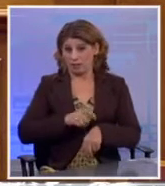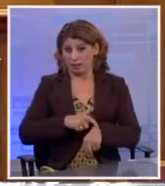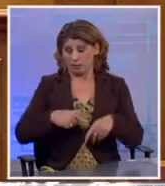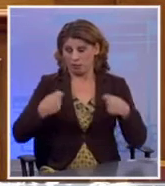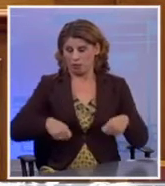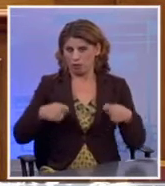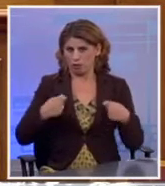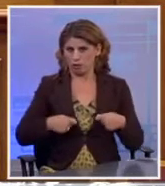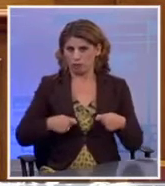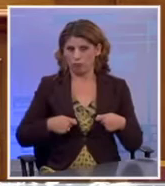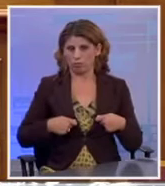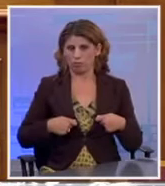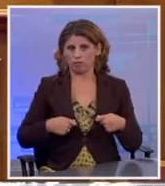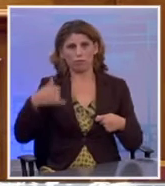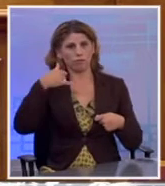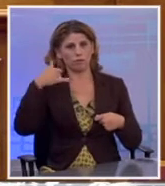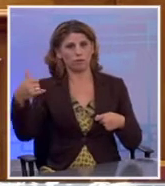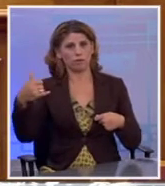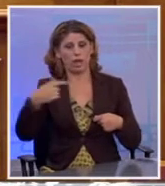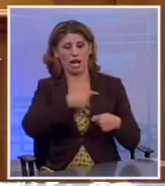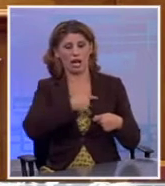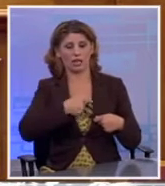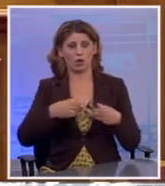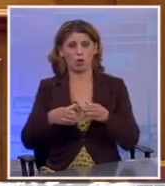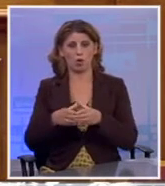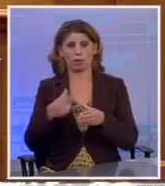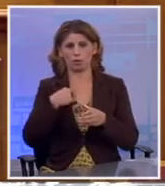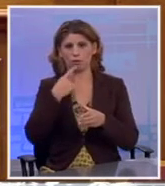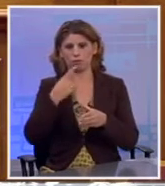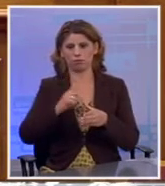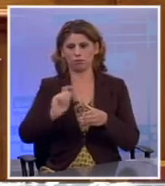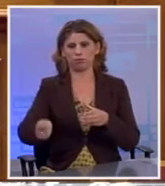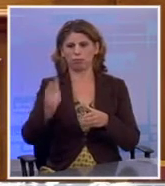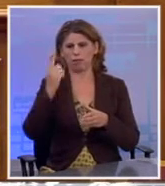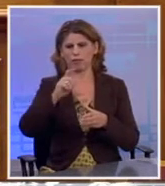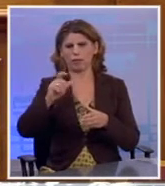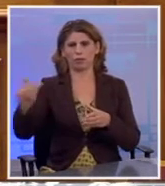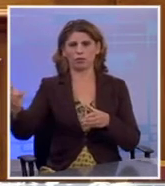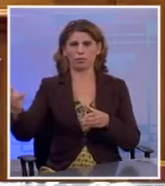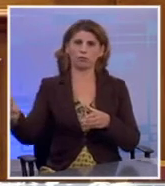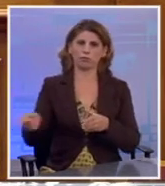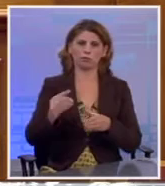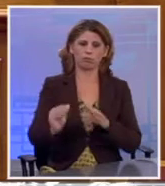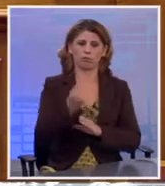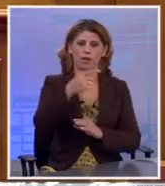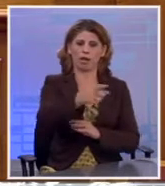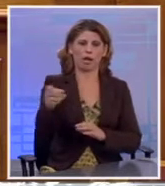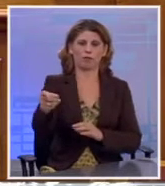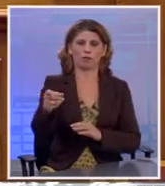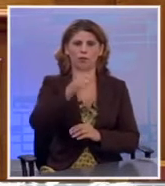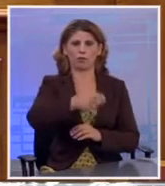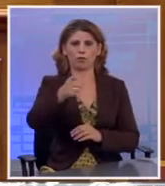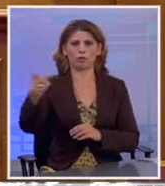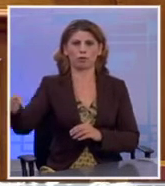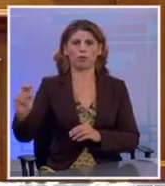πλούσιος τηλεφωνήσει σε ένα αρχηγό κόμματος και πει δίνω τόσα εκατομμύρια, βάλε αυτούς οι βουλευτές, δεν θα τους βάλει ο